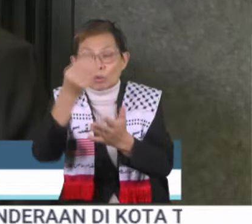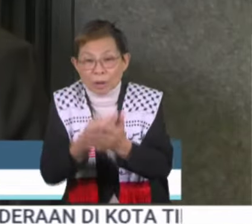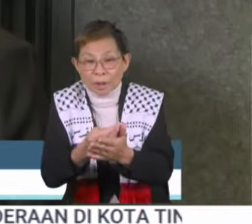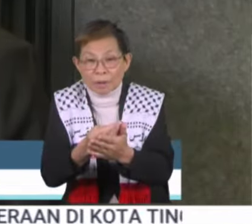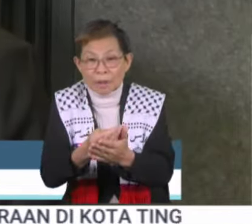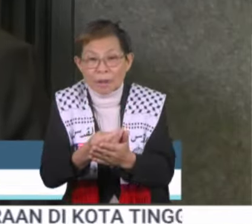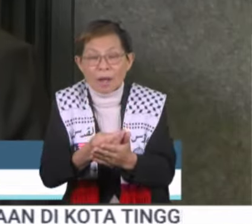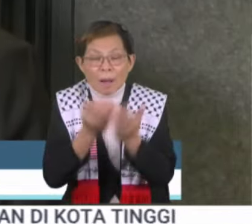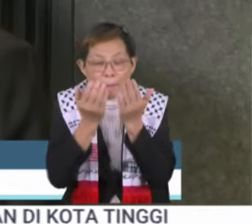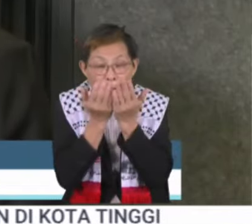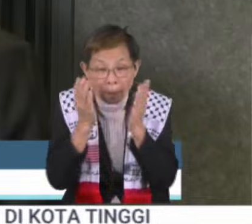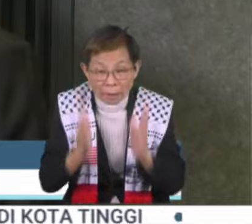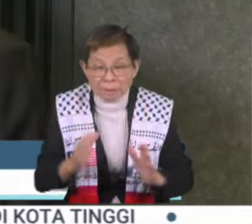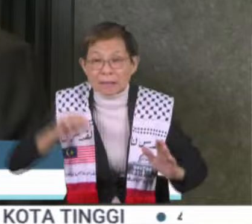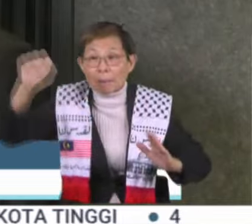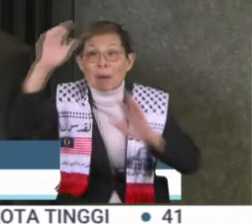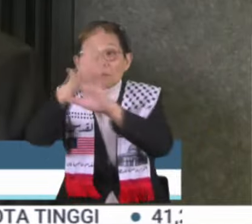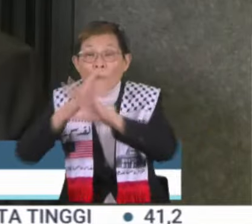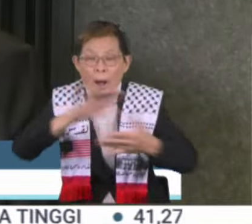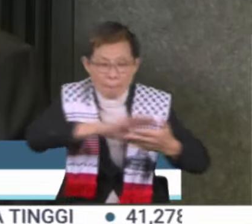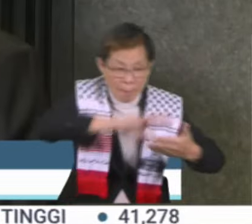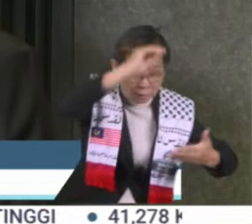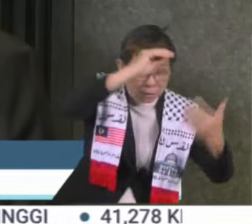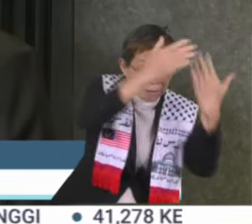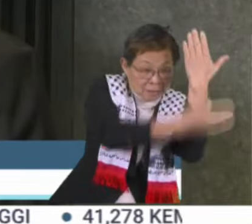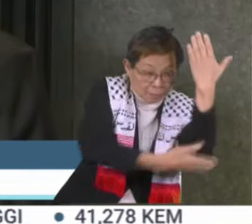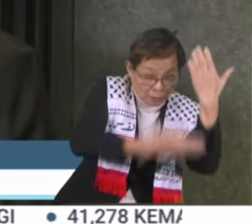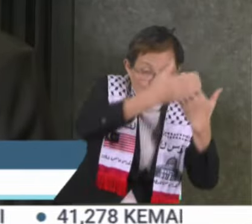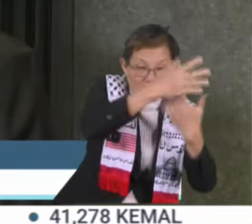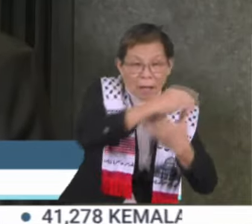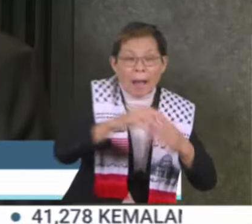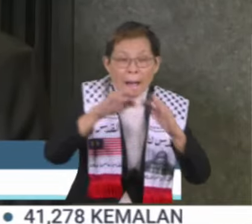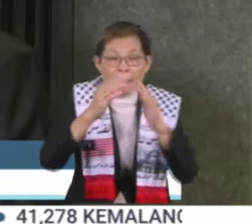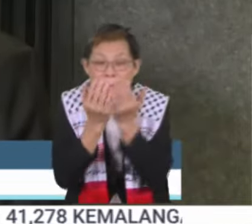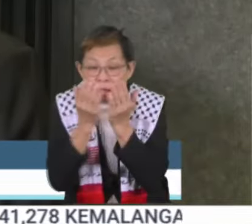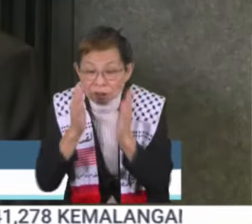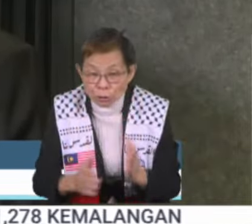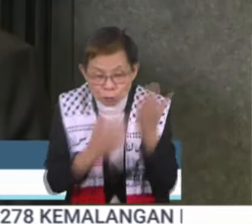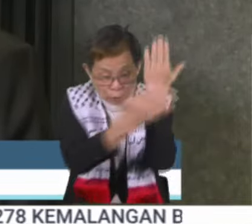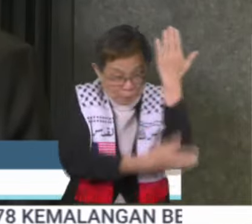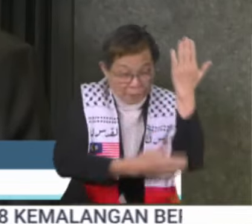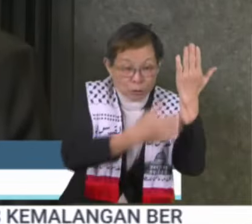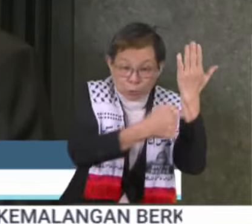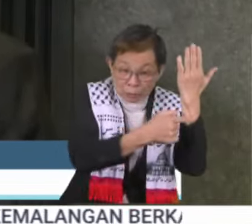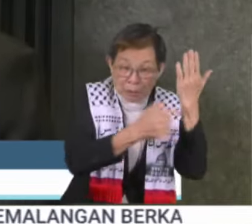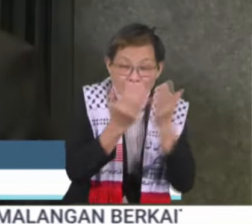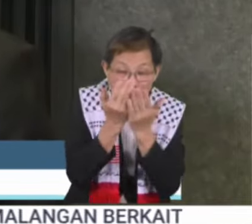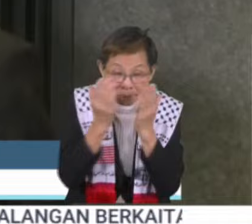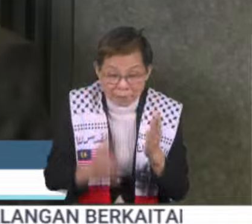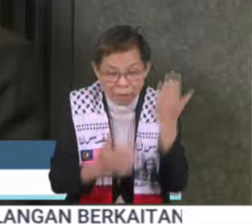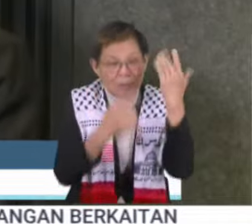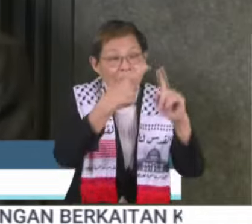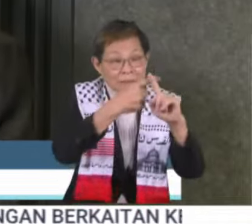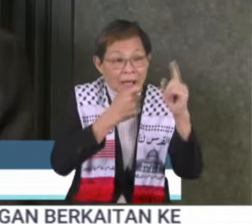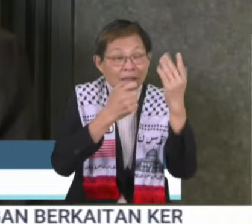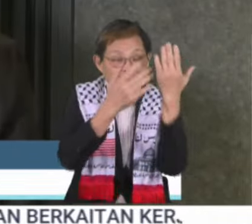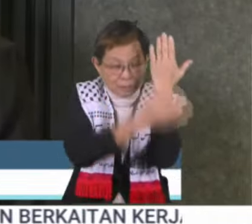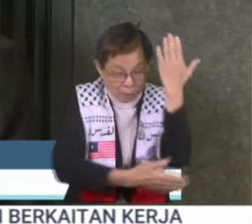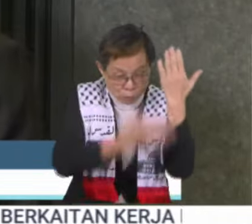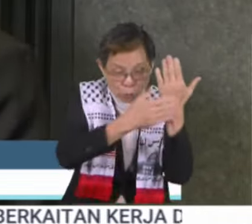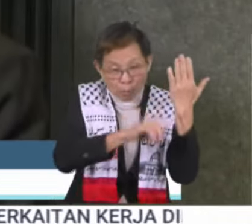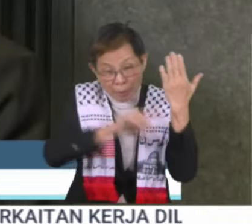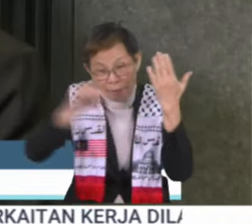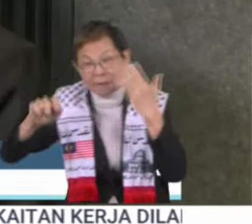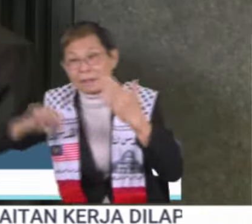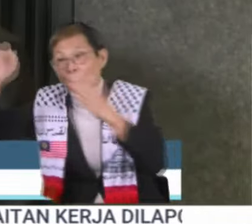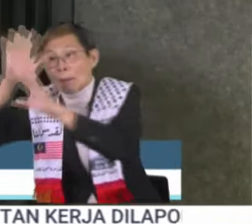kepada pelajar-pelajar Sabah dan Sarawak yang belajar di Semenanjung dan juga pelajar-pelajar Semenanjung dari Semenanjung yang belajar di Sabah dan